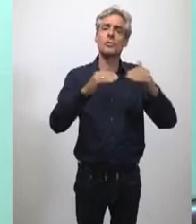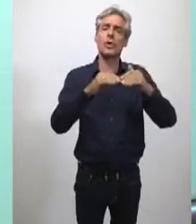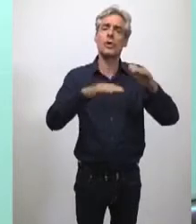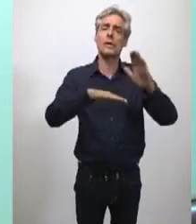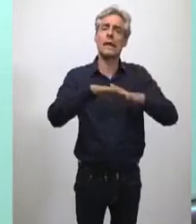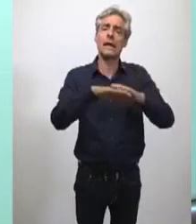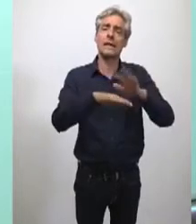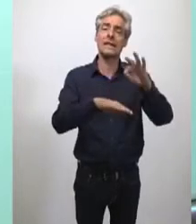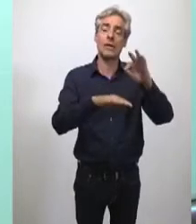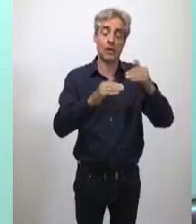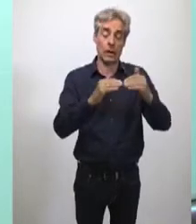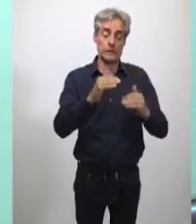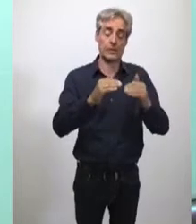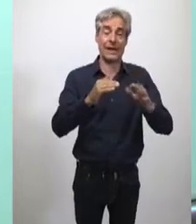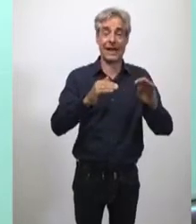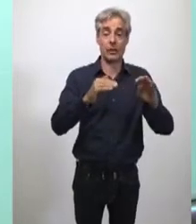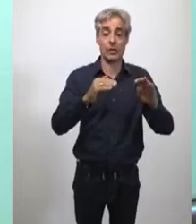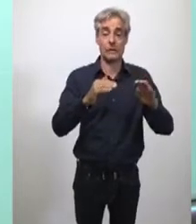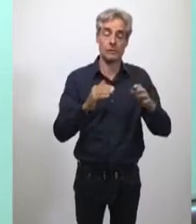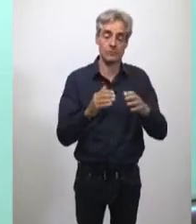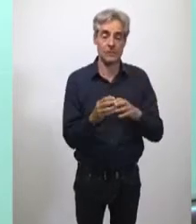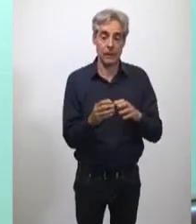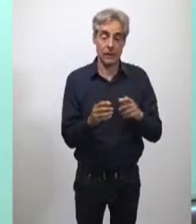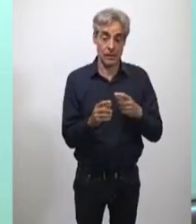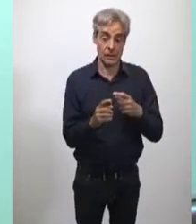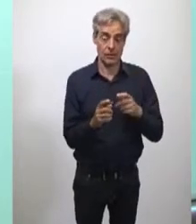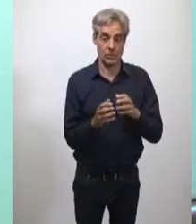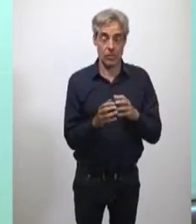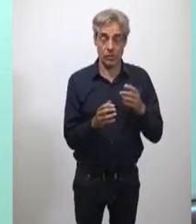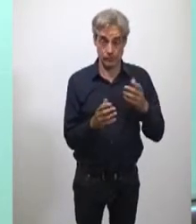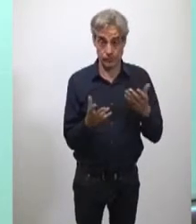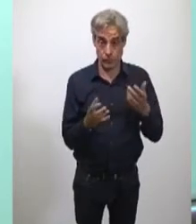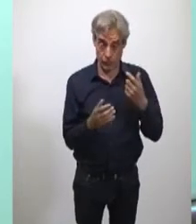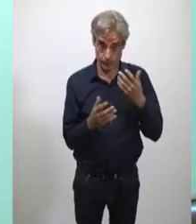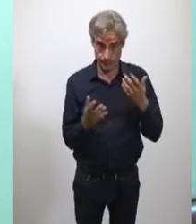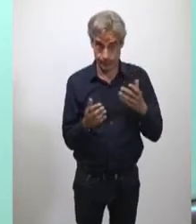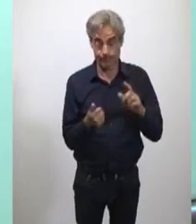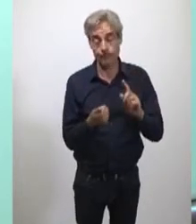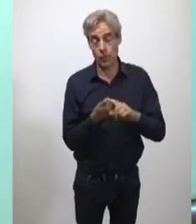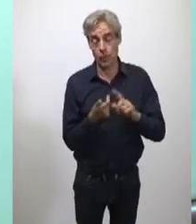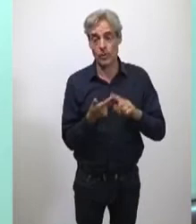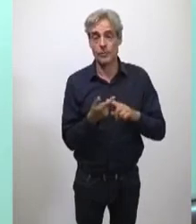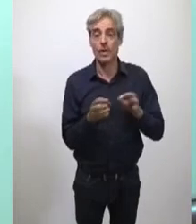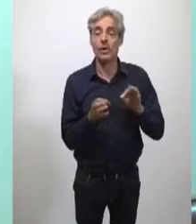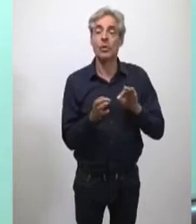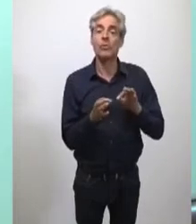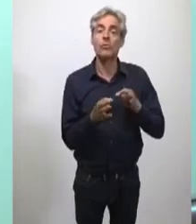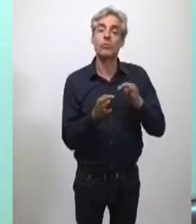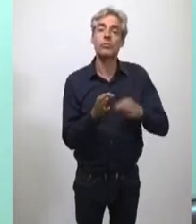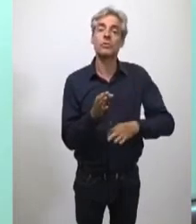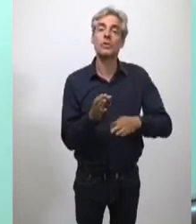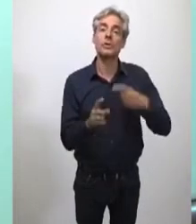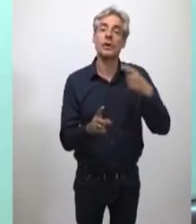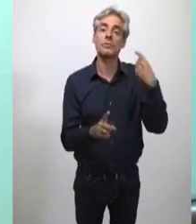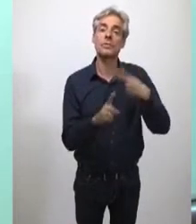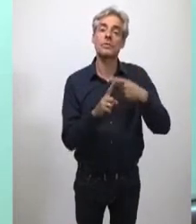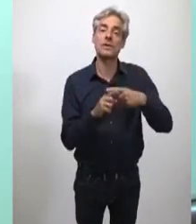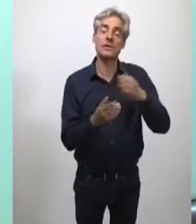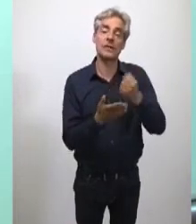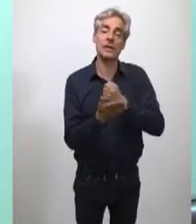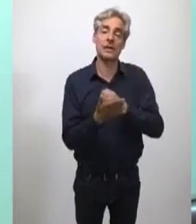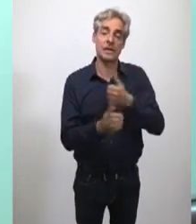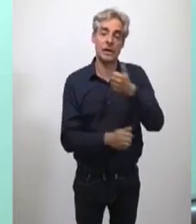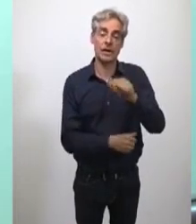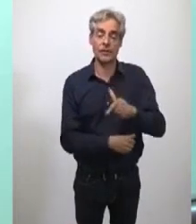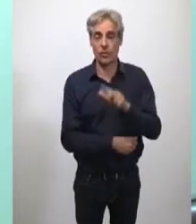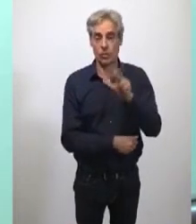Donc on est à 40, on rappelle qu'on commence à friser le seuil d'alerte. Ensuite, le taux de positivité des tests remonte à